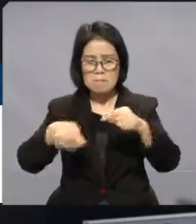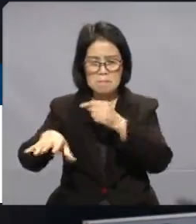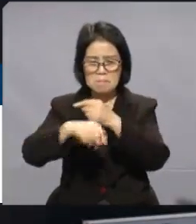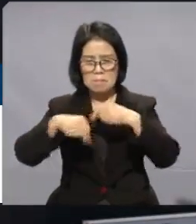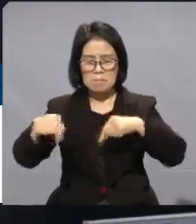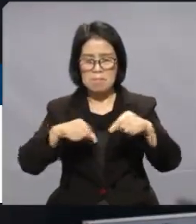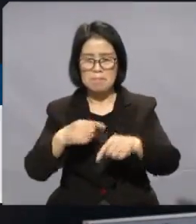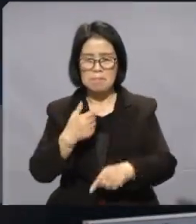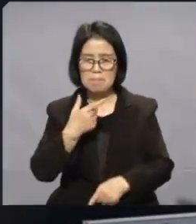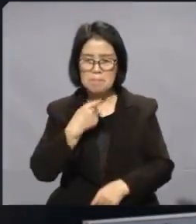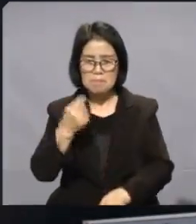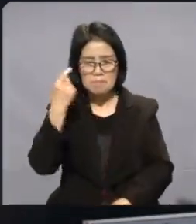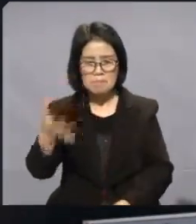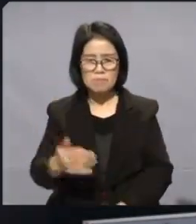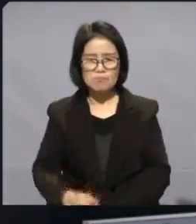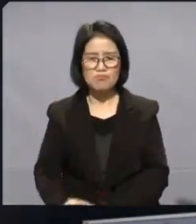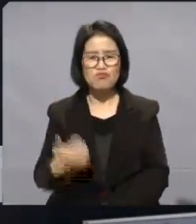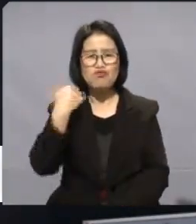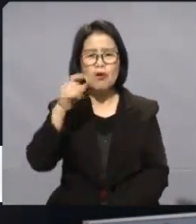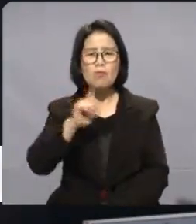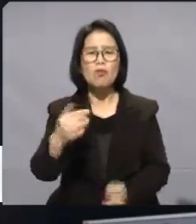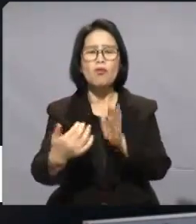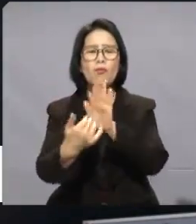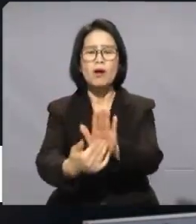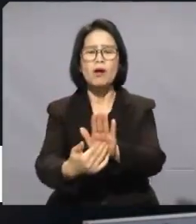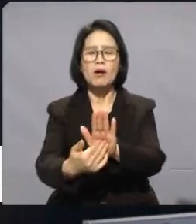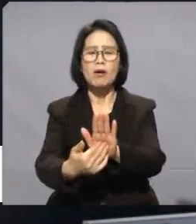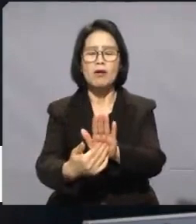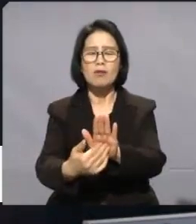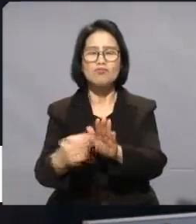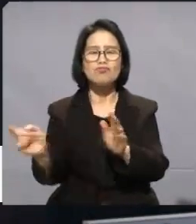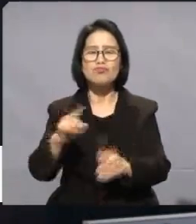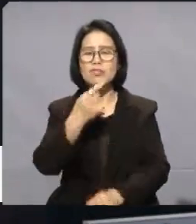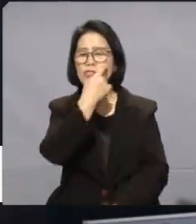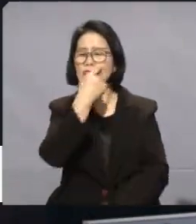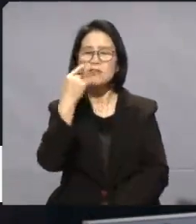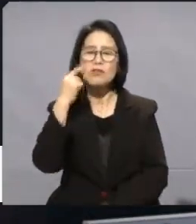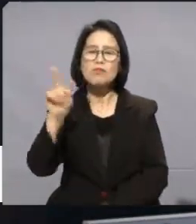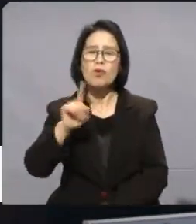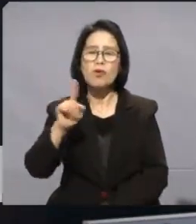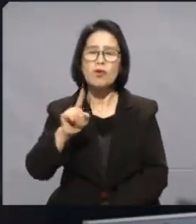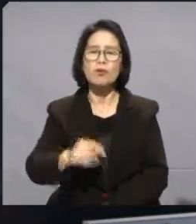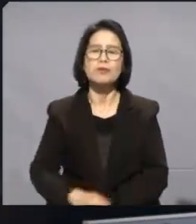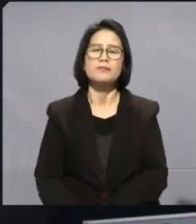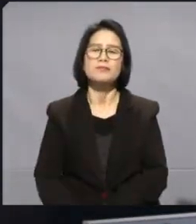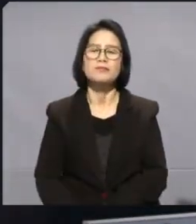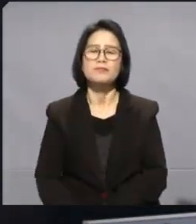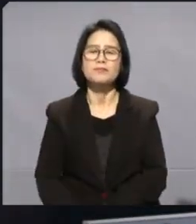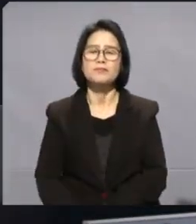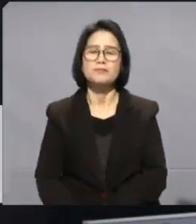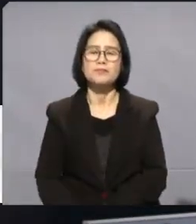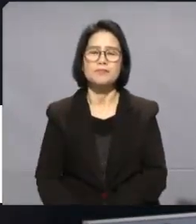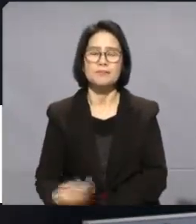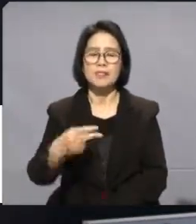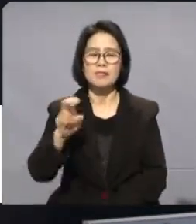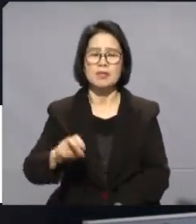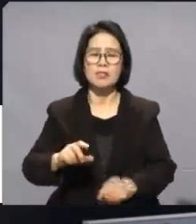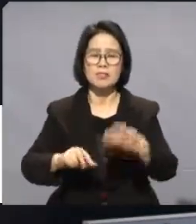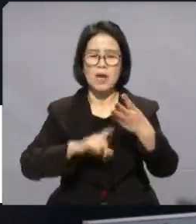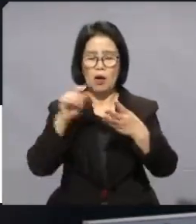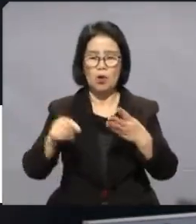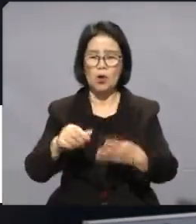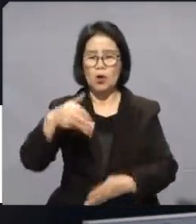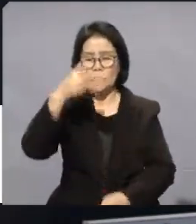일제히 컨트롤 했던 거 아닙니까? 누가 뭘 막았다는 겁니까? 아니 어떻게 무슨 근거로 그런 얘기를 하죠? 20년 4월에 청와대